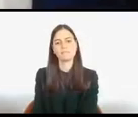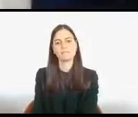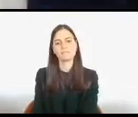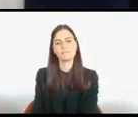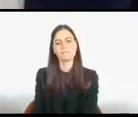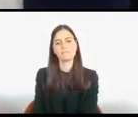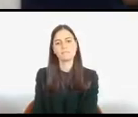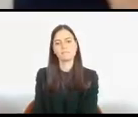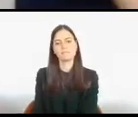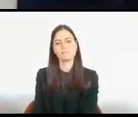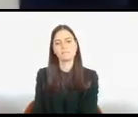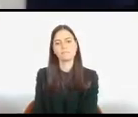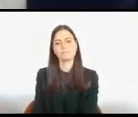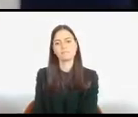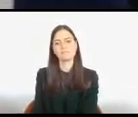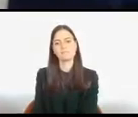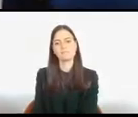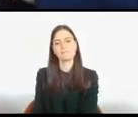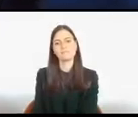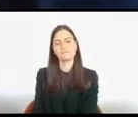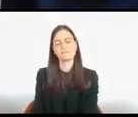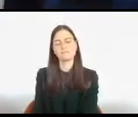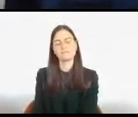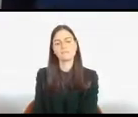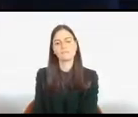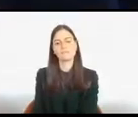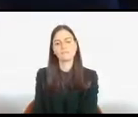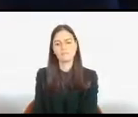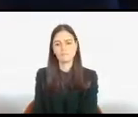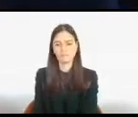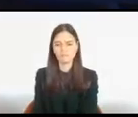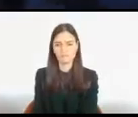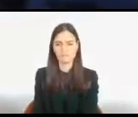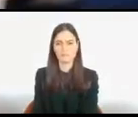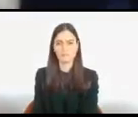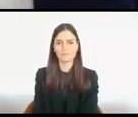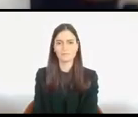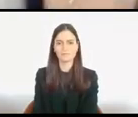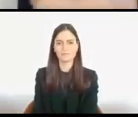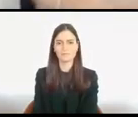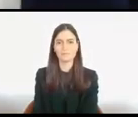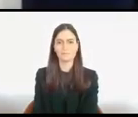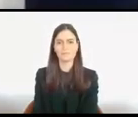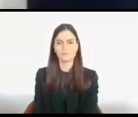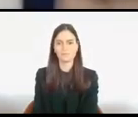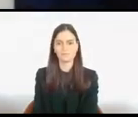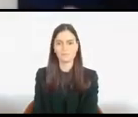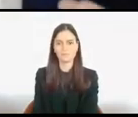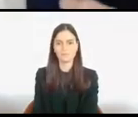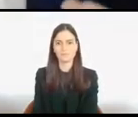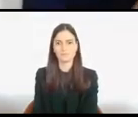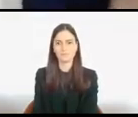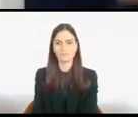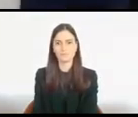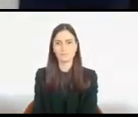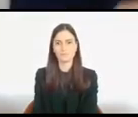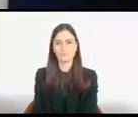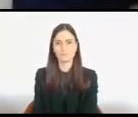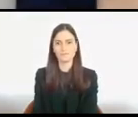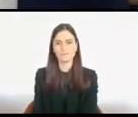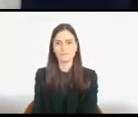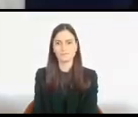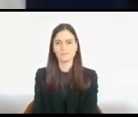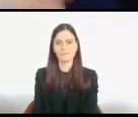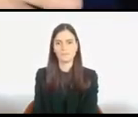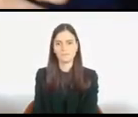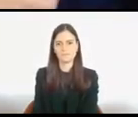élevé. En toute hypothèse, retenez bien que ce rachat donne lieu à un avantage fiscal sous la forme